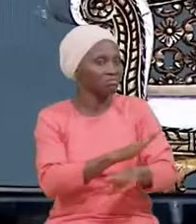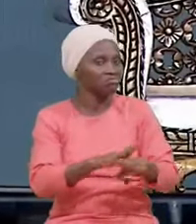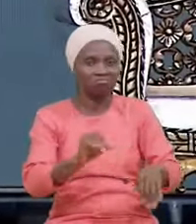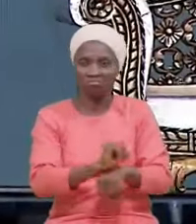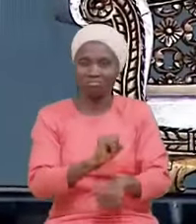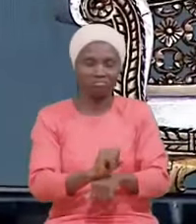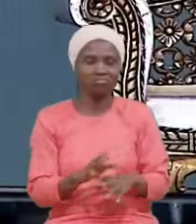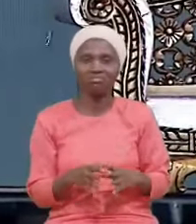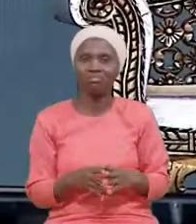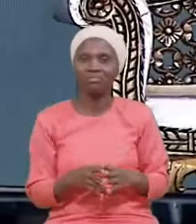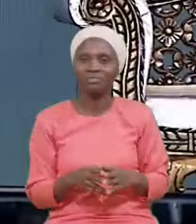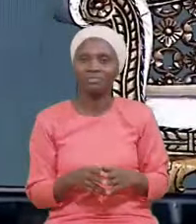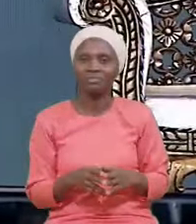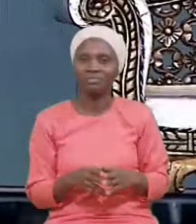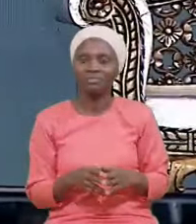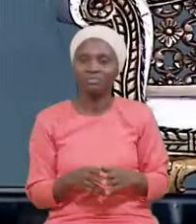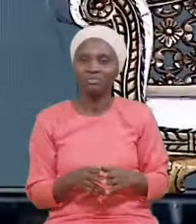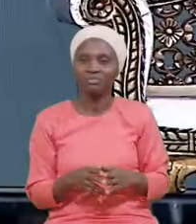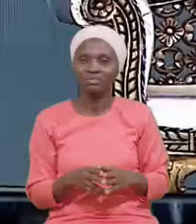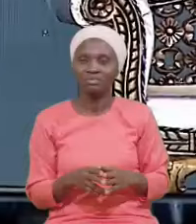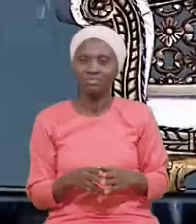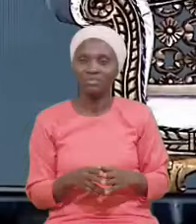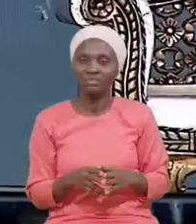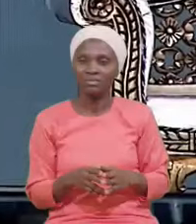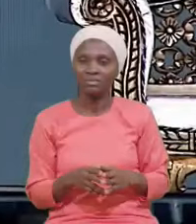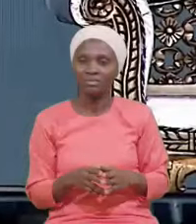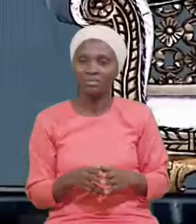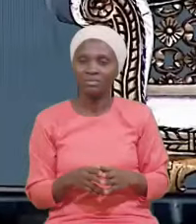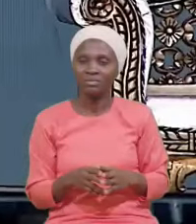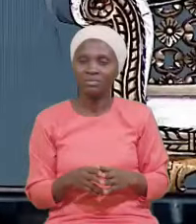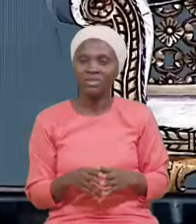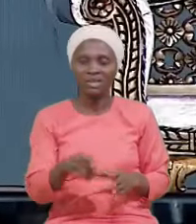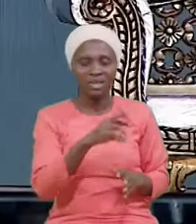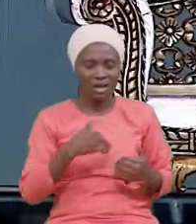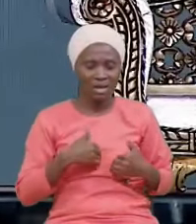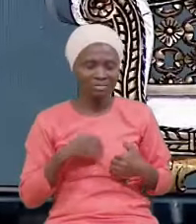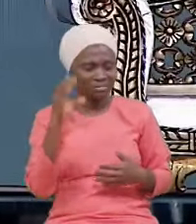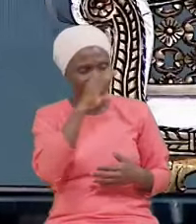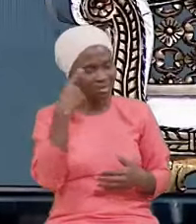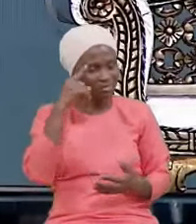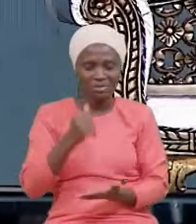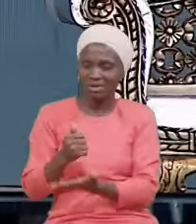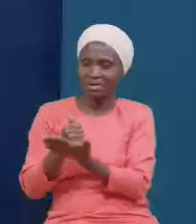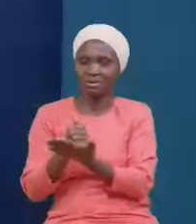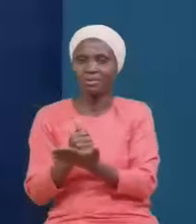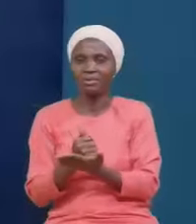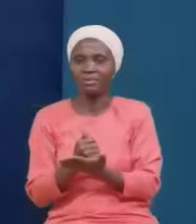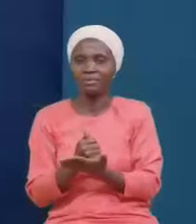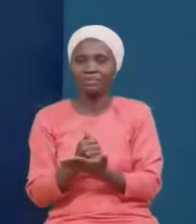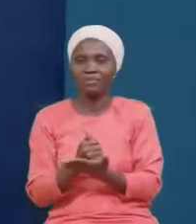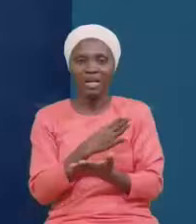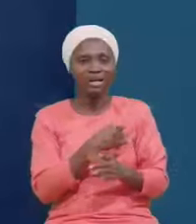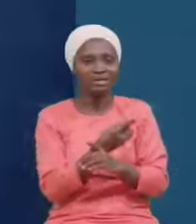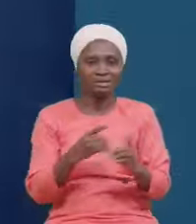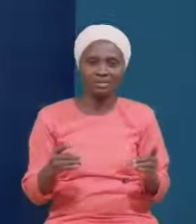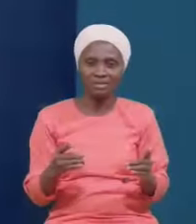పరమైన విడుదల ఇచ్చే వారికి ధనం చెల్లించారు కానీ ప్రయోజనం లేదు. That sought help. వారికి సహాయం కోసం చూచారు కానీ ప్రయత్నించారు. And